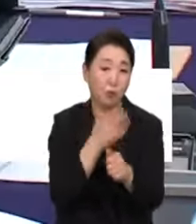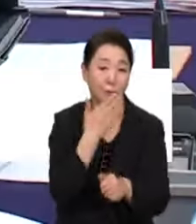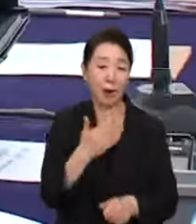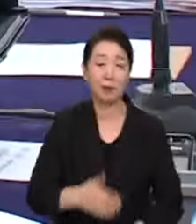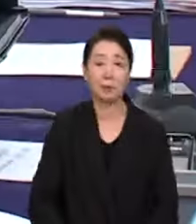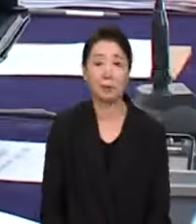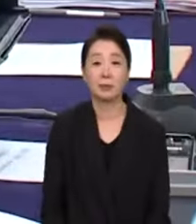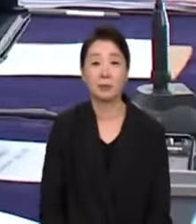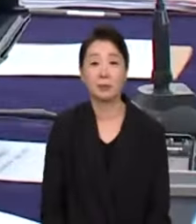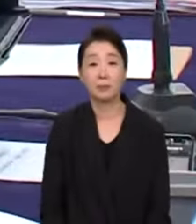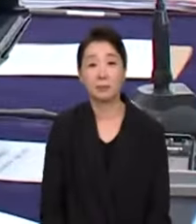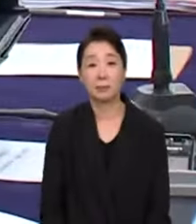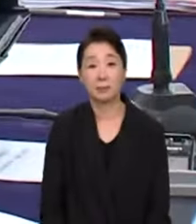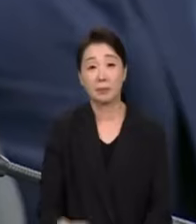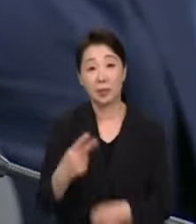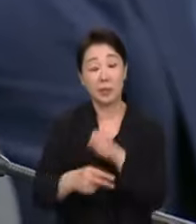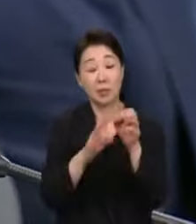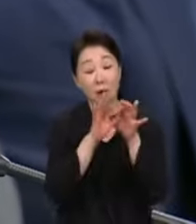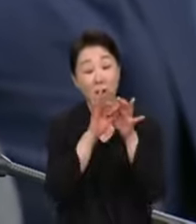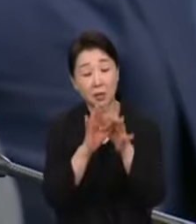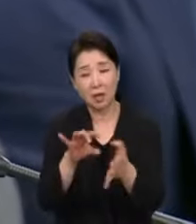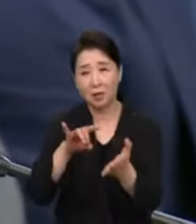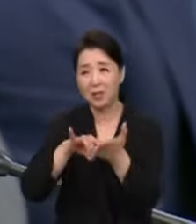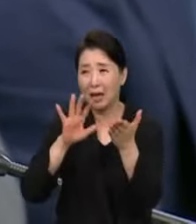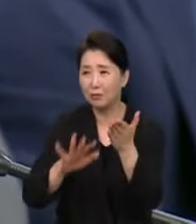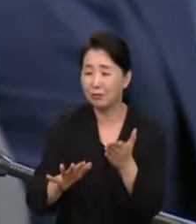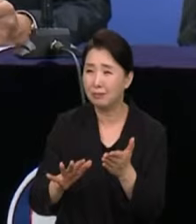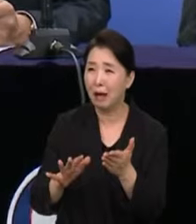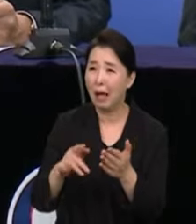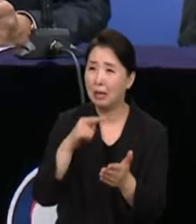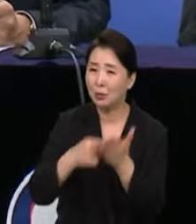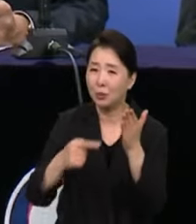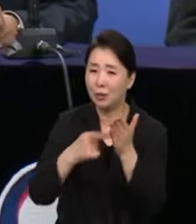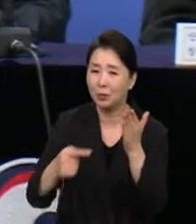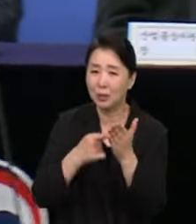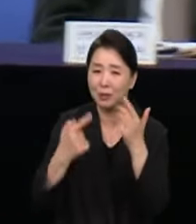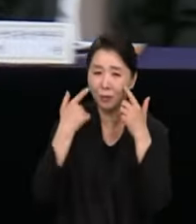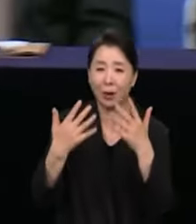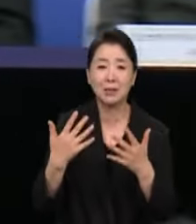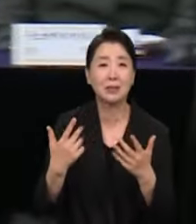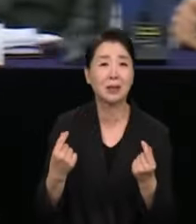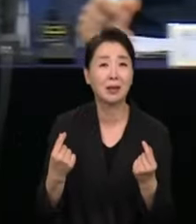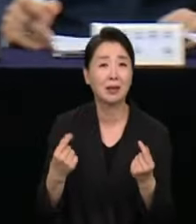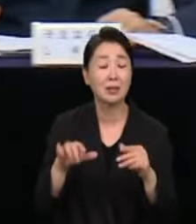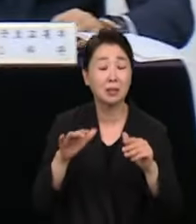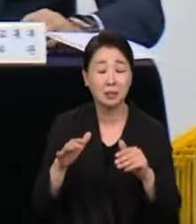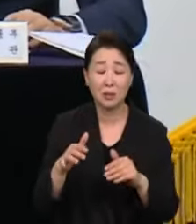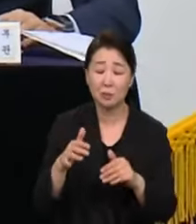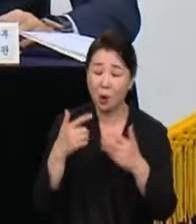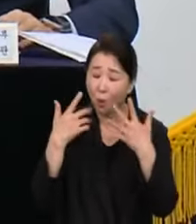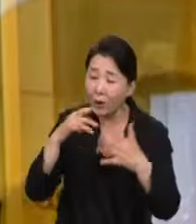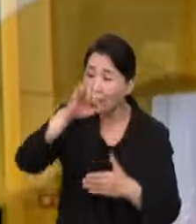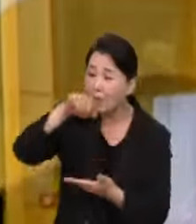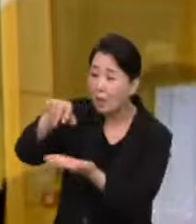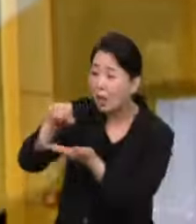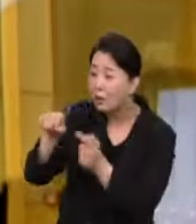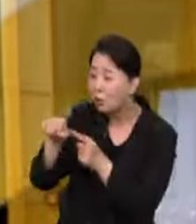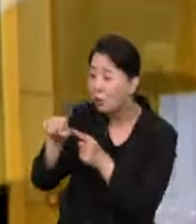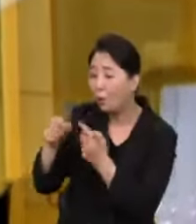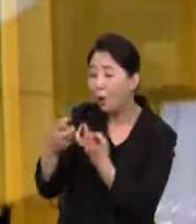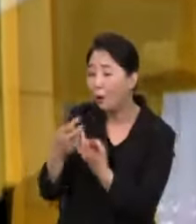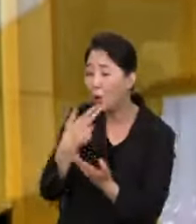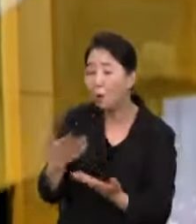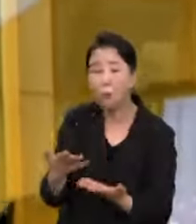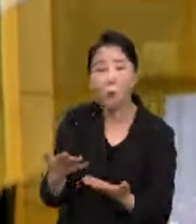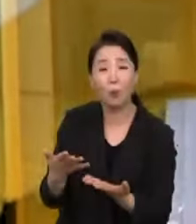같습니다 다만 2년 연속 세수 펑크가 확실시되는 상황에서 구체적인 재원 마련 계획 없이